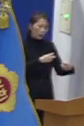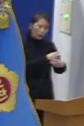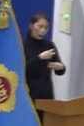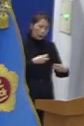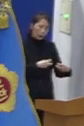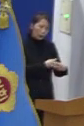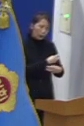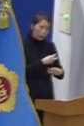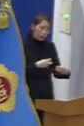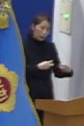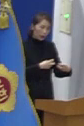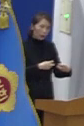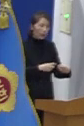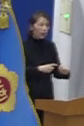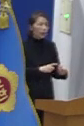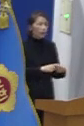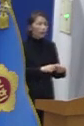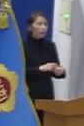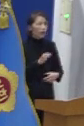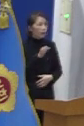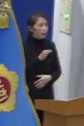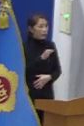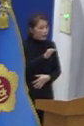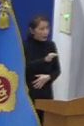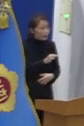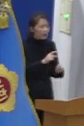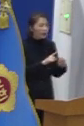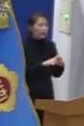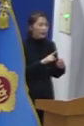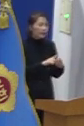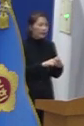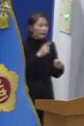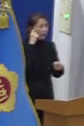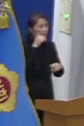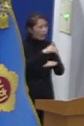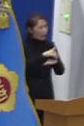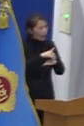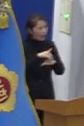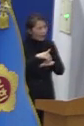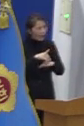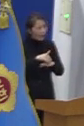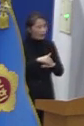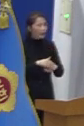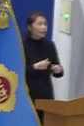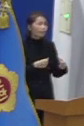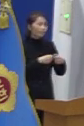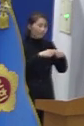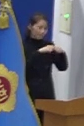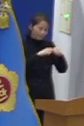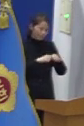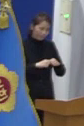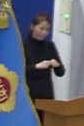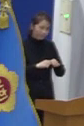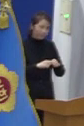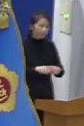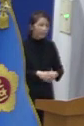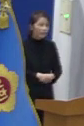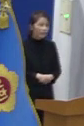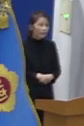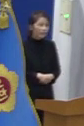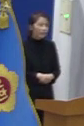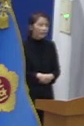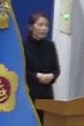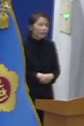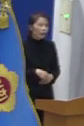교통수단과 요금 체계를 반영하여 설계하였습니다. 도민의 교통비 부담을 덜고 더 나은